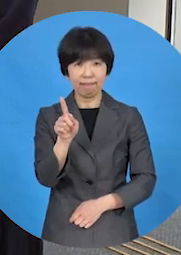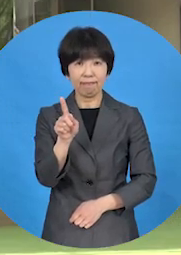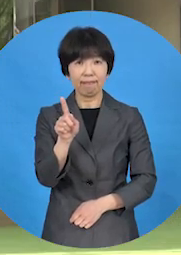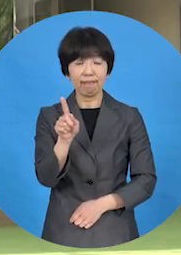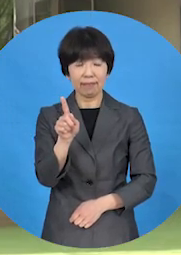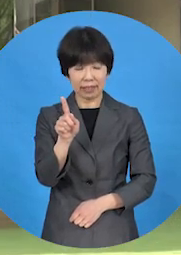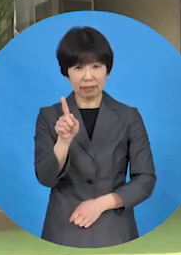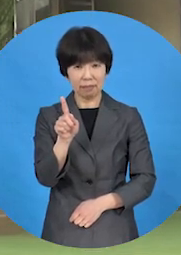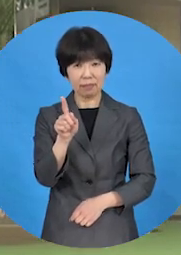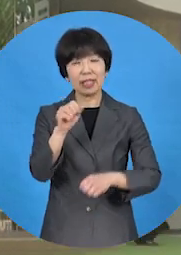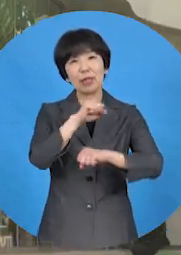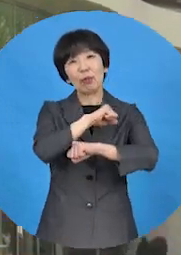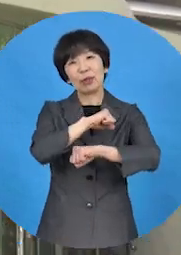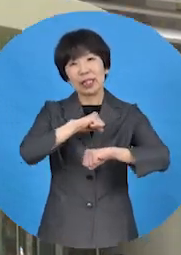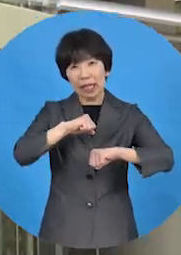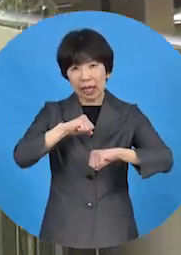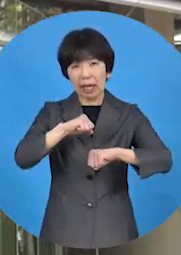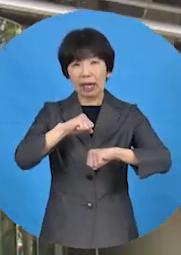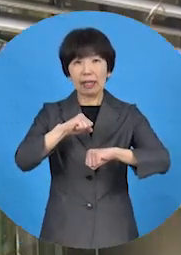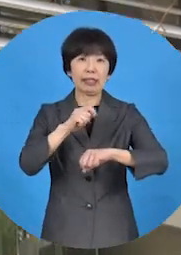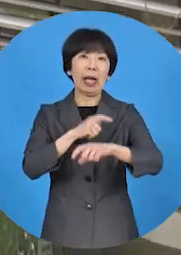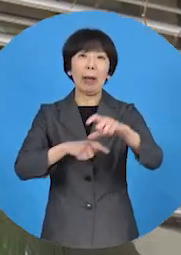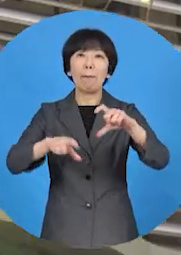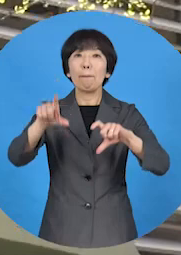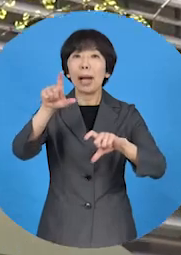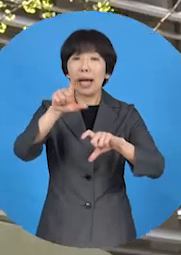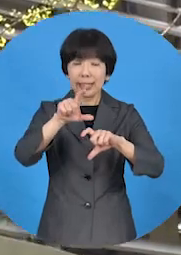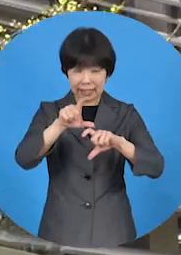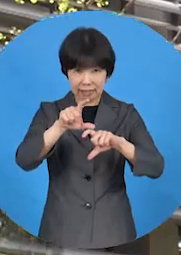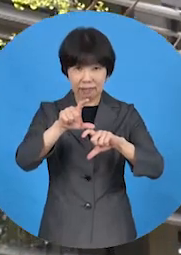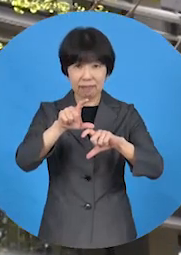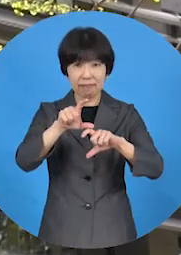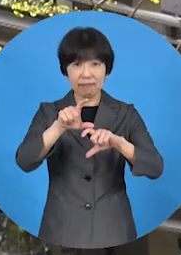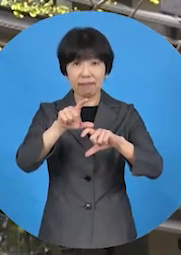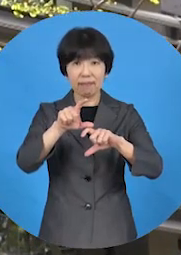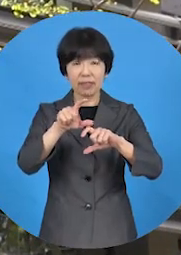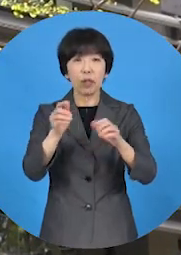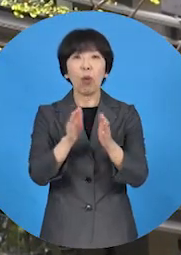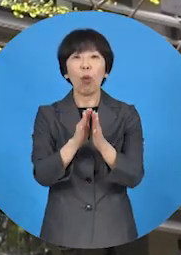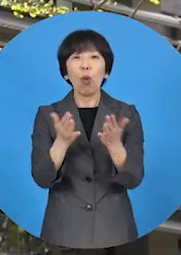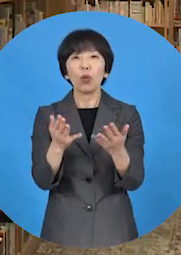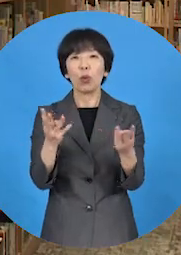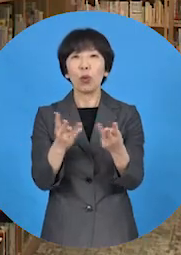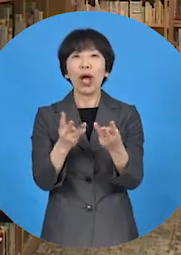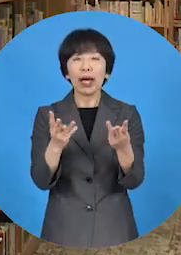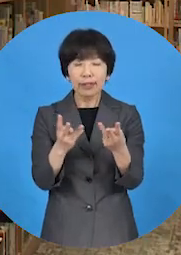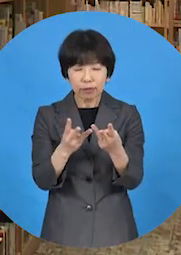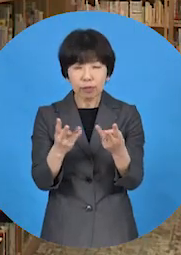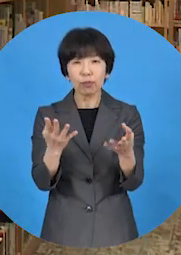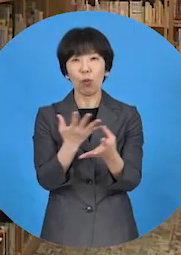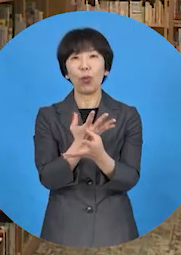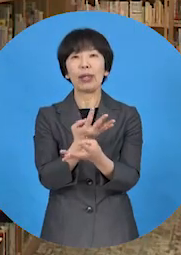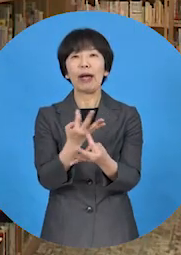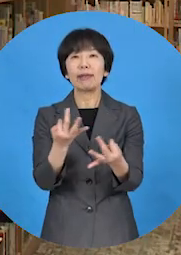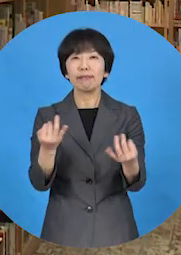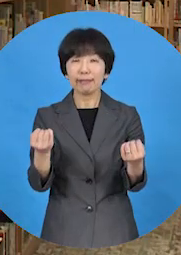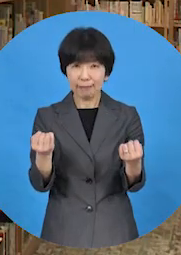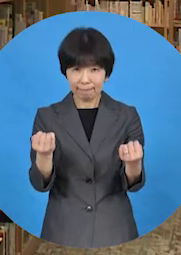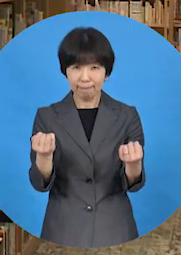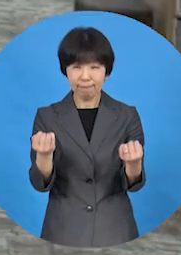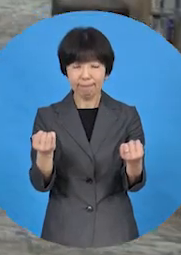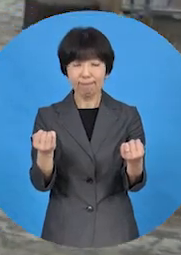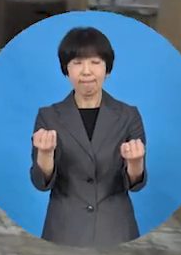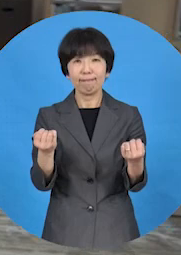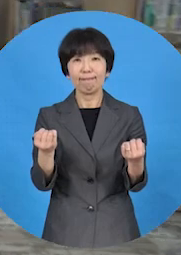ってますか？ はい、旧館と比べてですね、およそ敷地が2倍になっております。それに伴って蔵書の数も